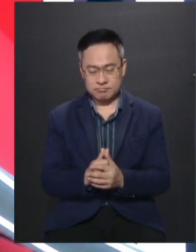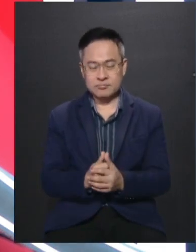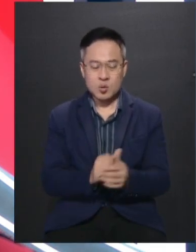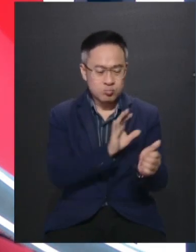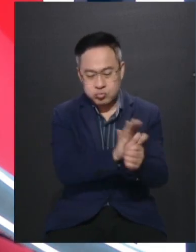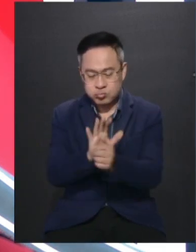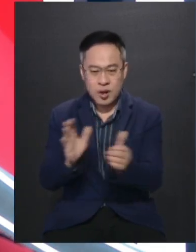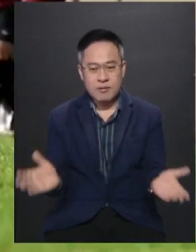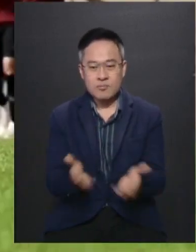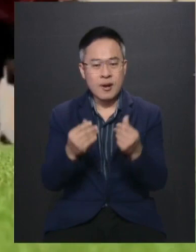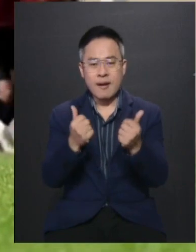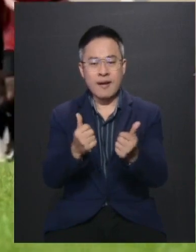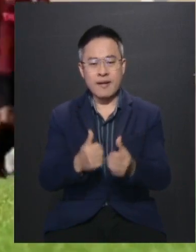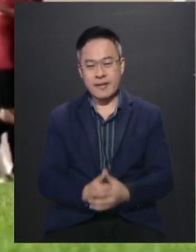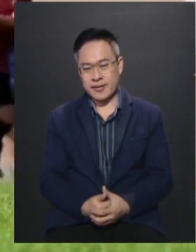4เกมค่ะ